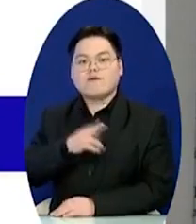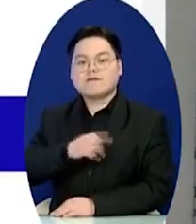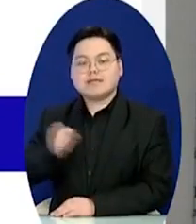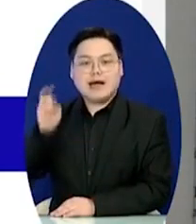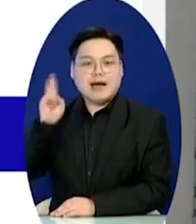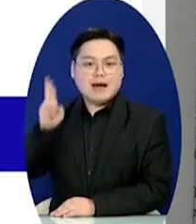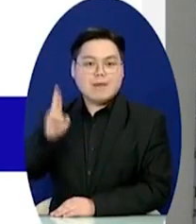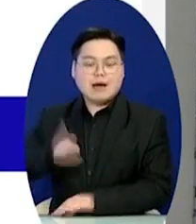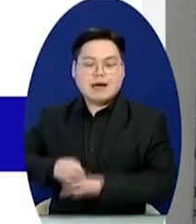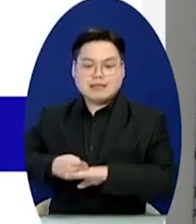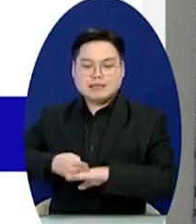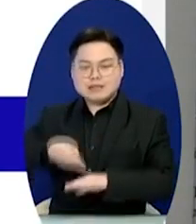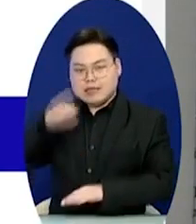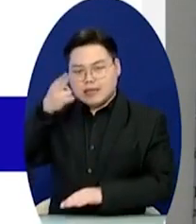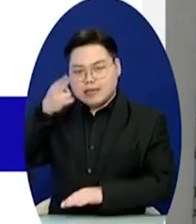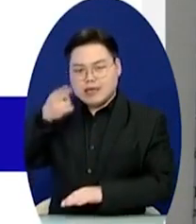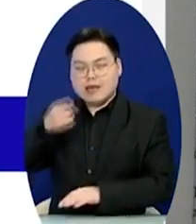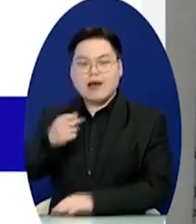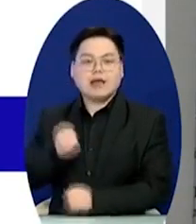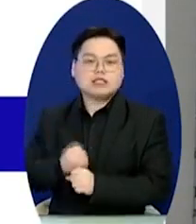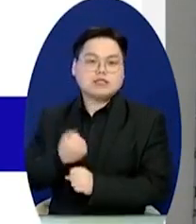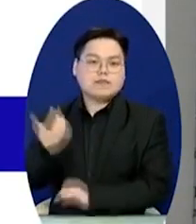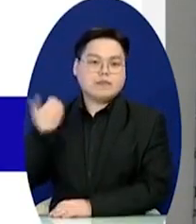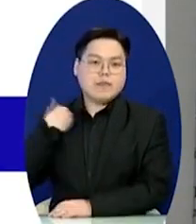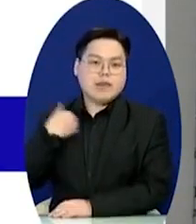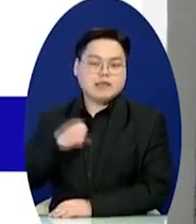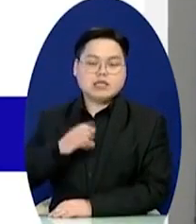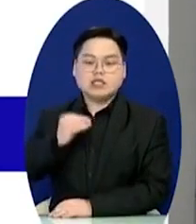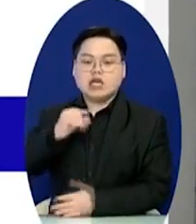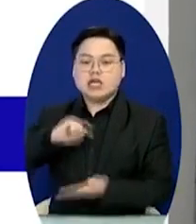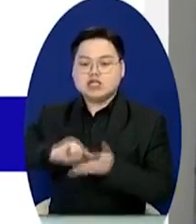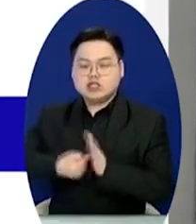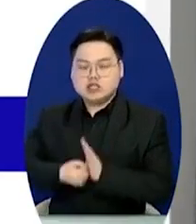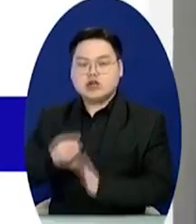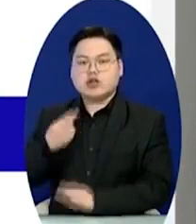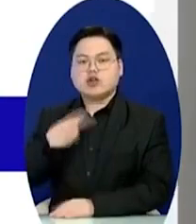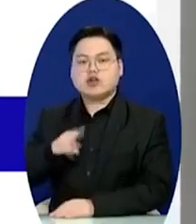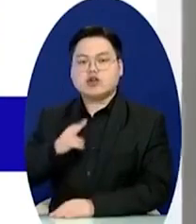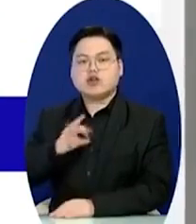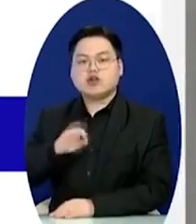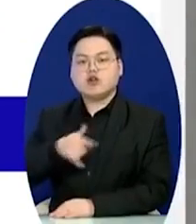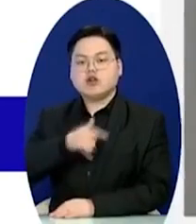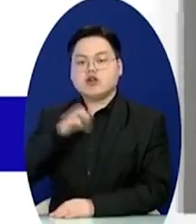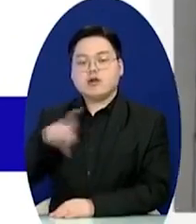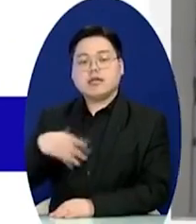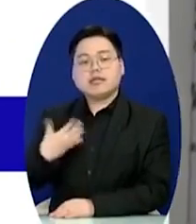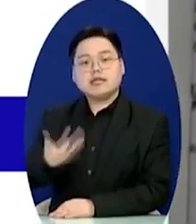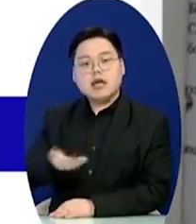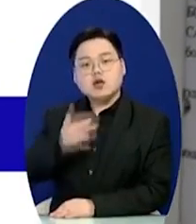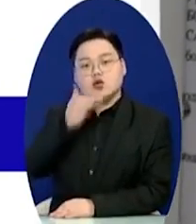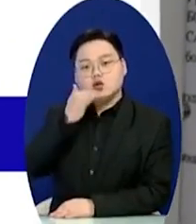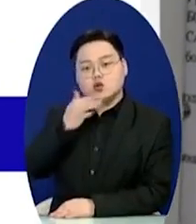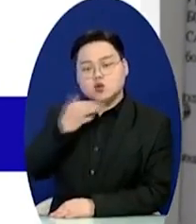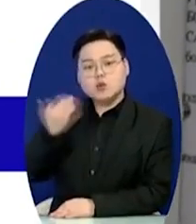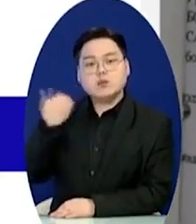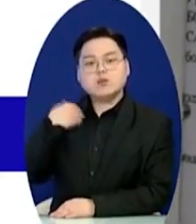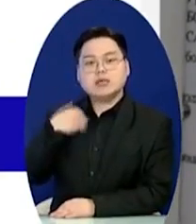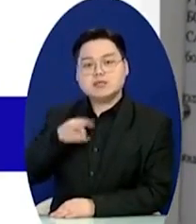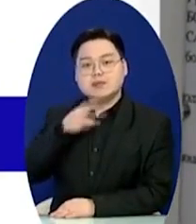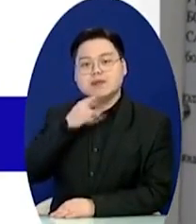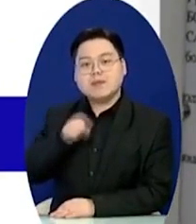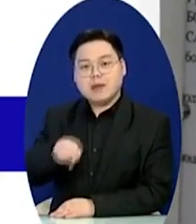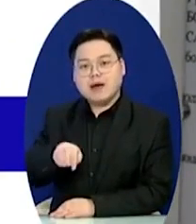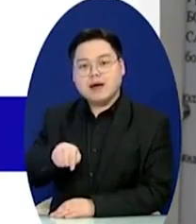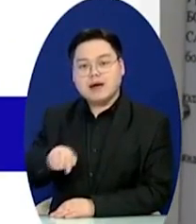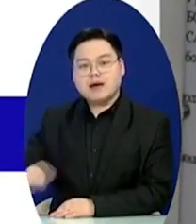нэг захирлаар ажиллаж байсан Ж Дөлгөн нь таны зөвлөх байсан гэсэн юм мэдээлэл байна.